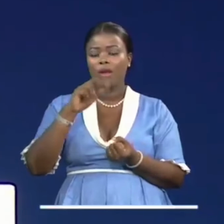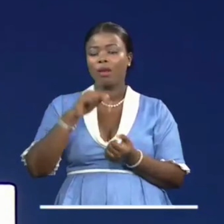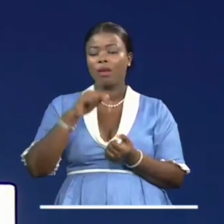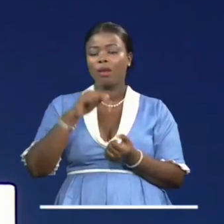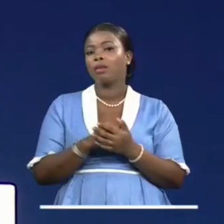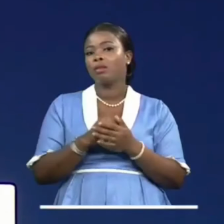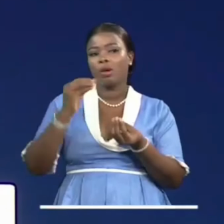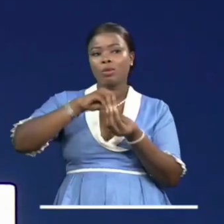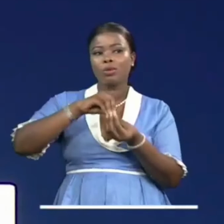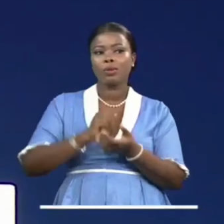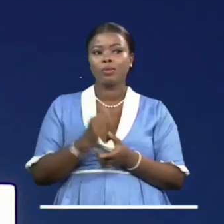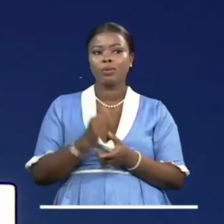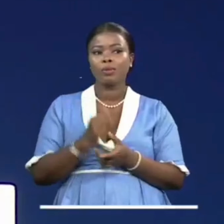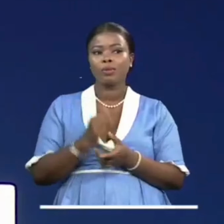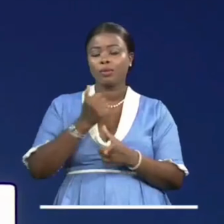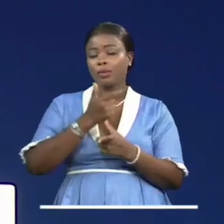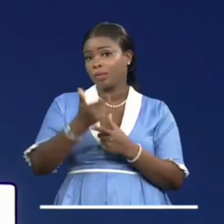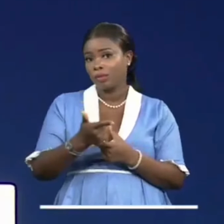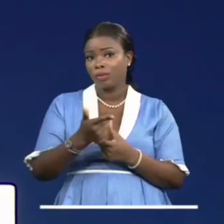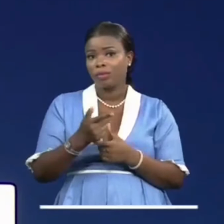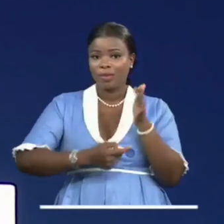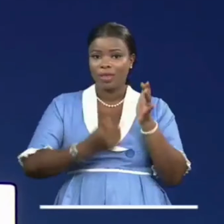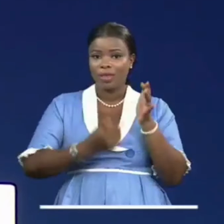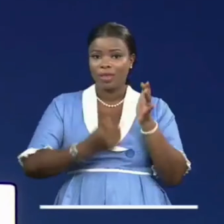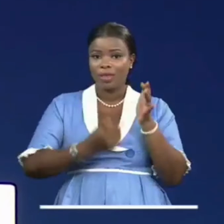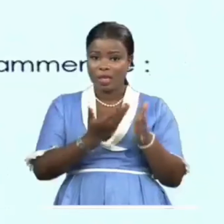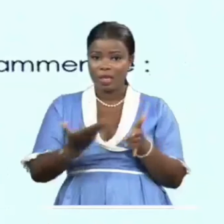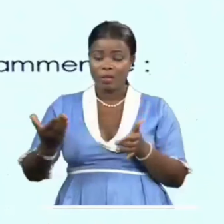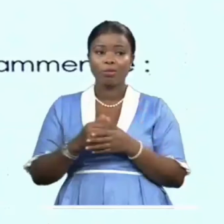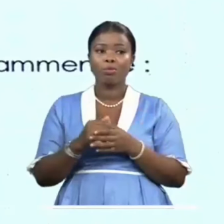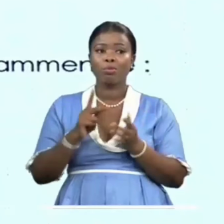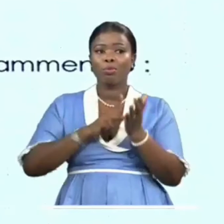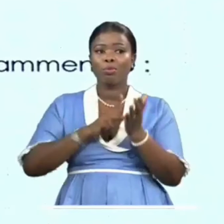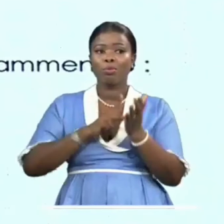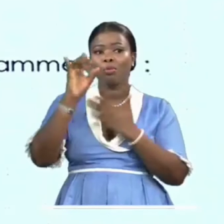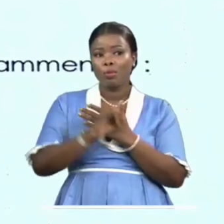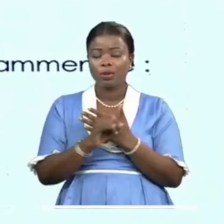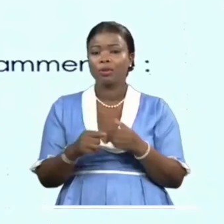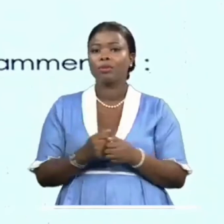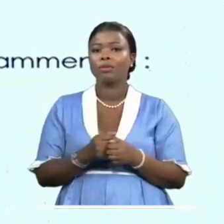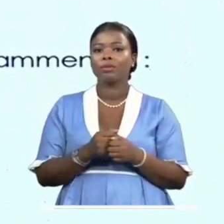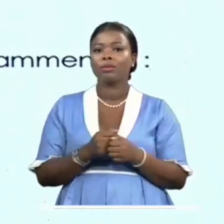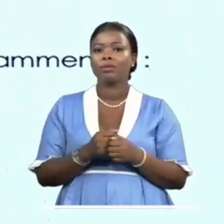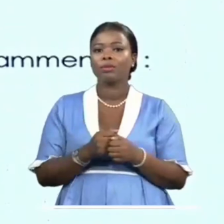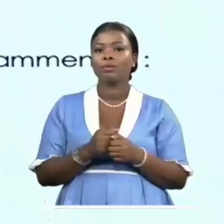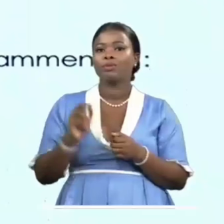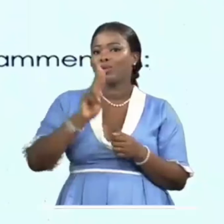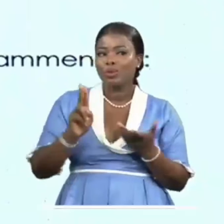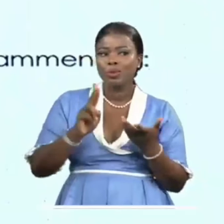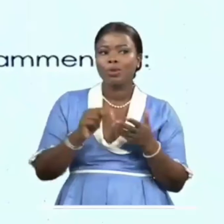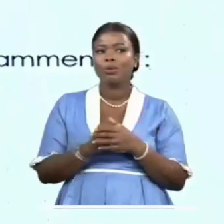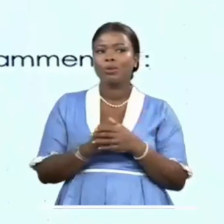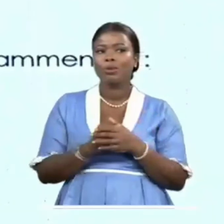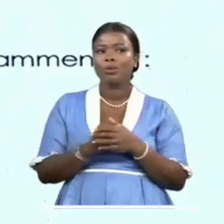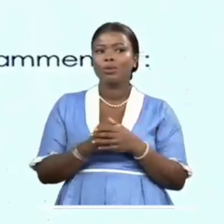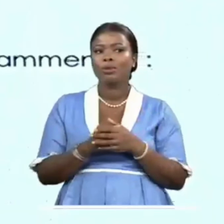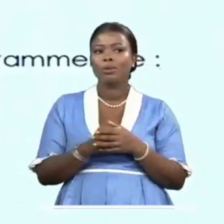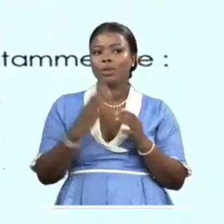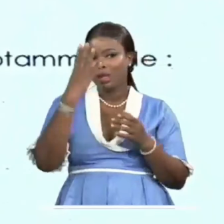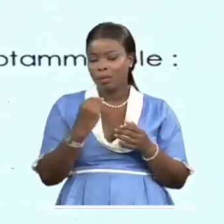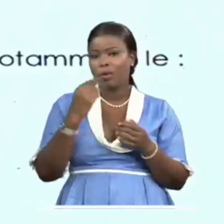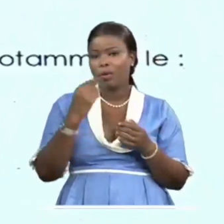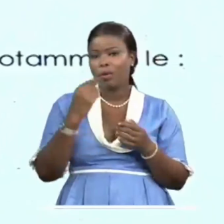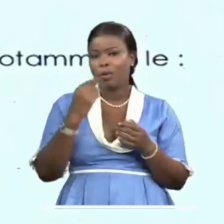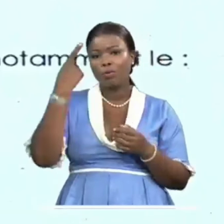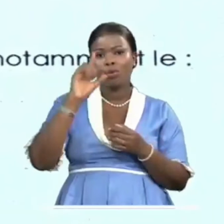ajoutée alors euh quelques projet stratégique par secteur je vous dis tout à l'heure que l'urbanisme l'habitat va occuper un poids important pour les 5